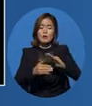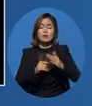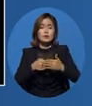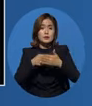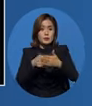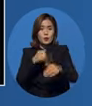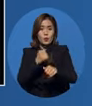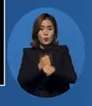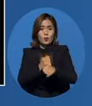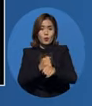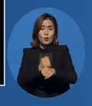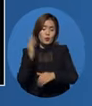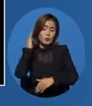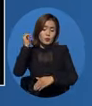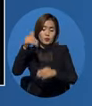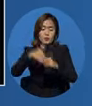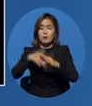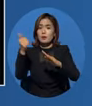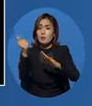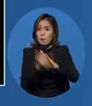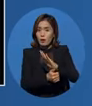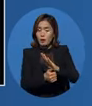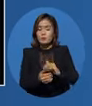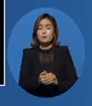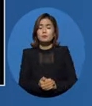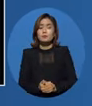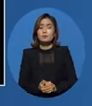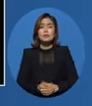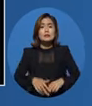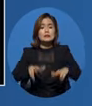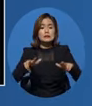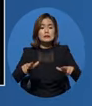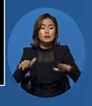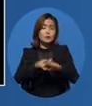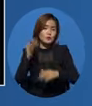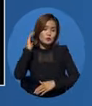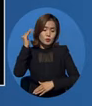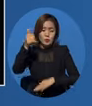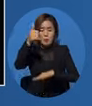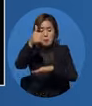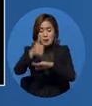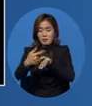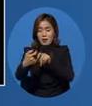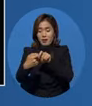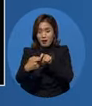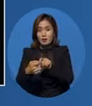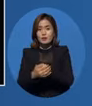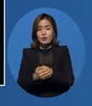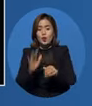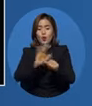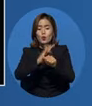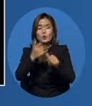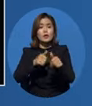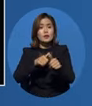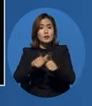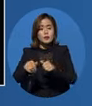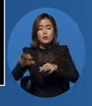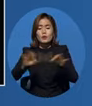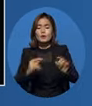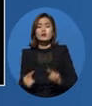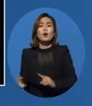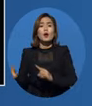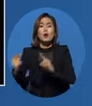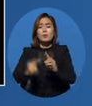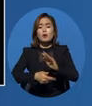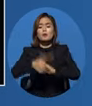대선에서 패배했습니다 지금 언제 이 정부 막바지 입니다 코로나 를 극복하고 경제 회 법의